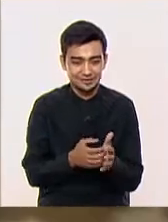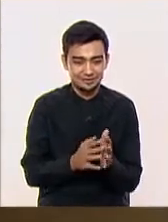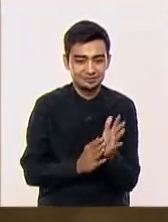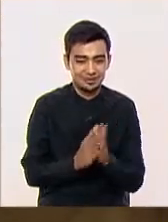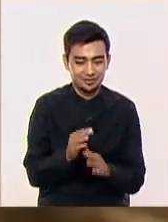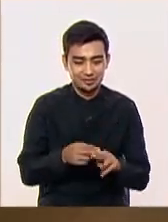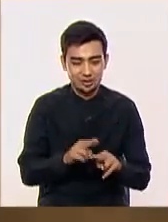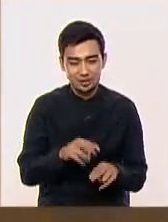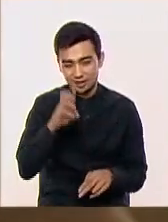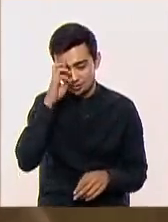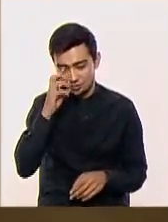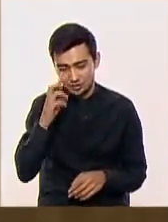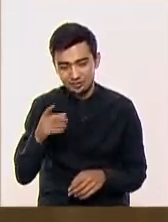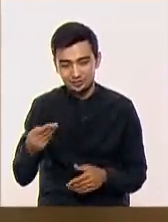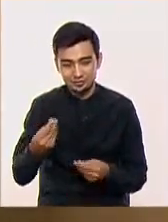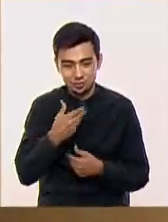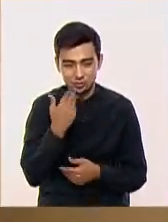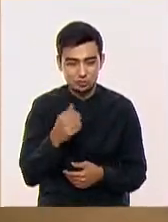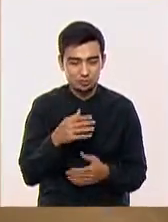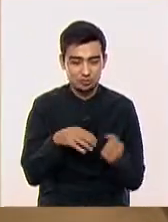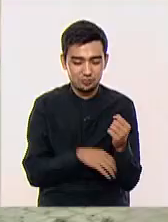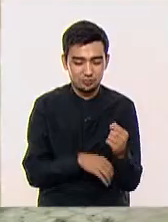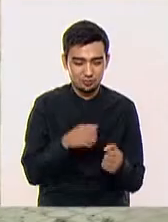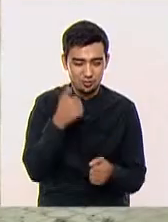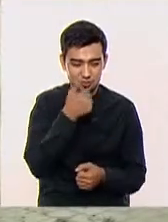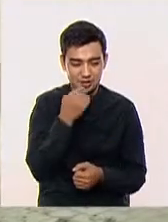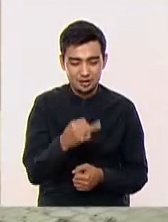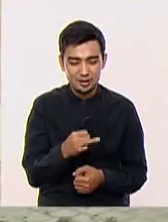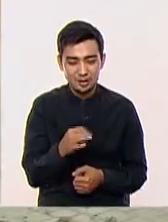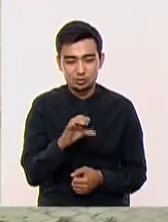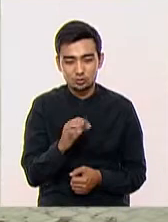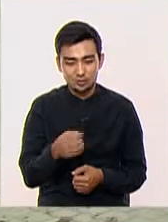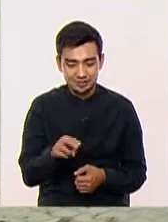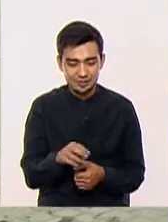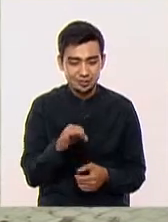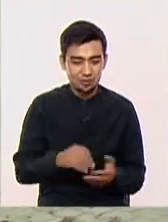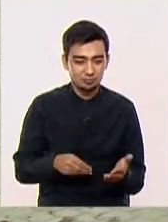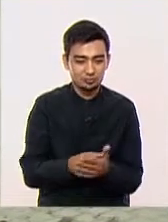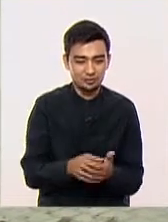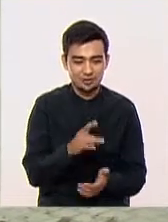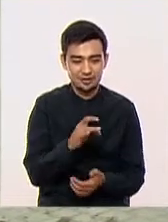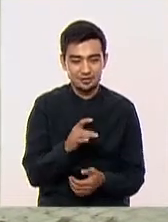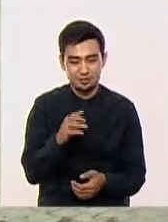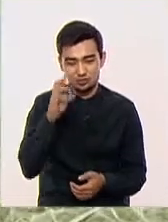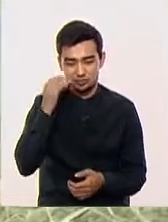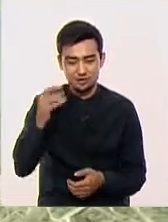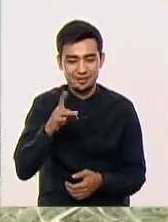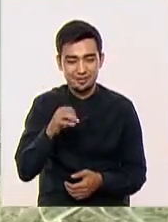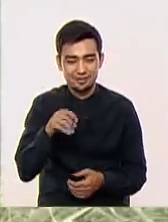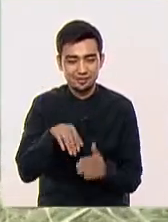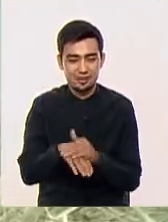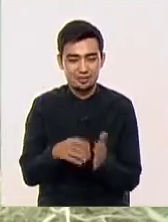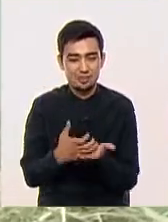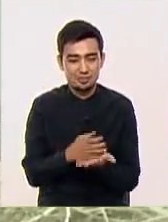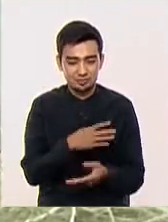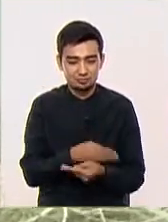размера местного бюджета в последние годы. В прошлом году 50% субсидий на корм скоту даже пришлось выделить из резервного бюджета. На нехватку кормов